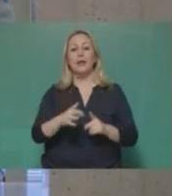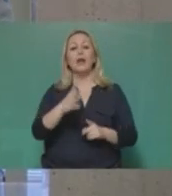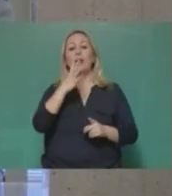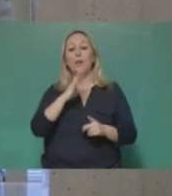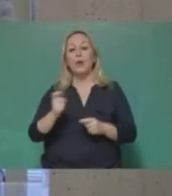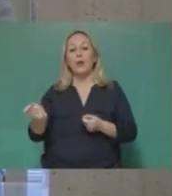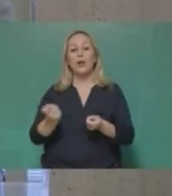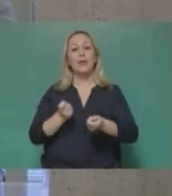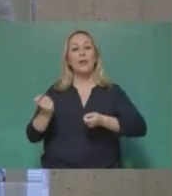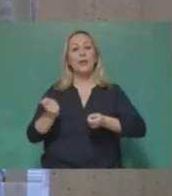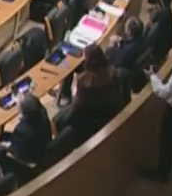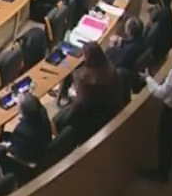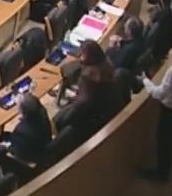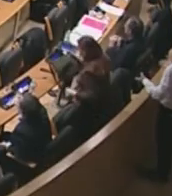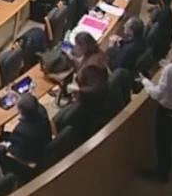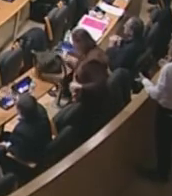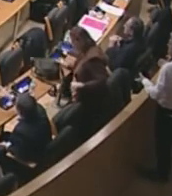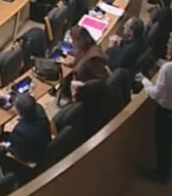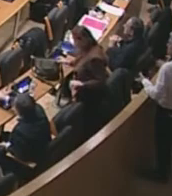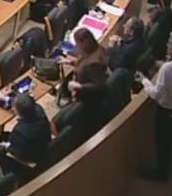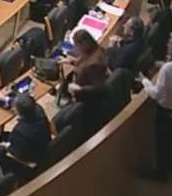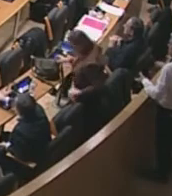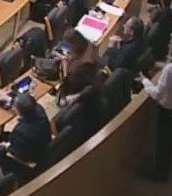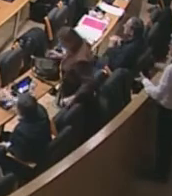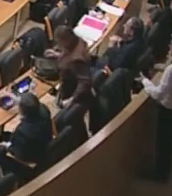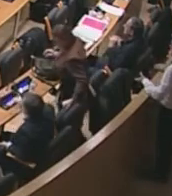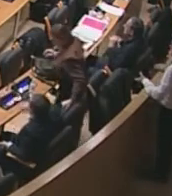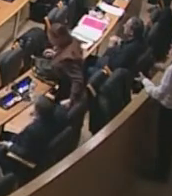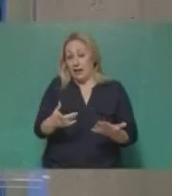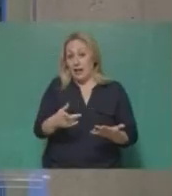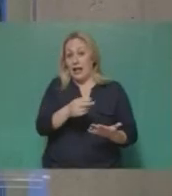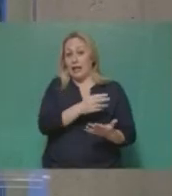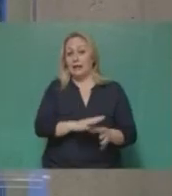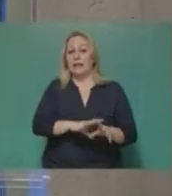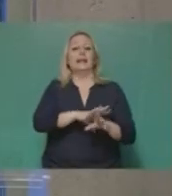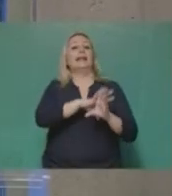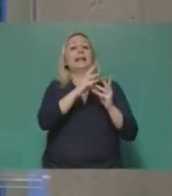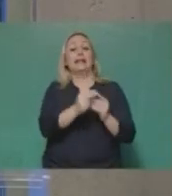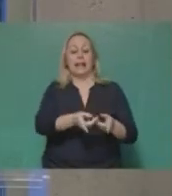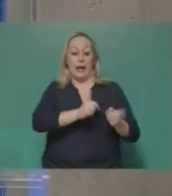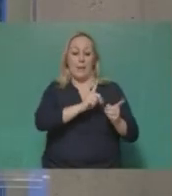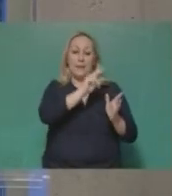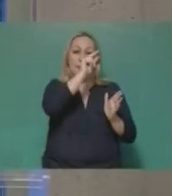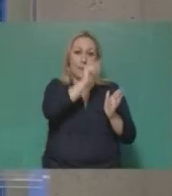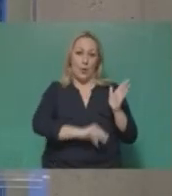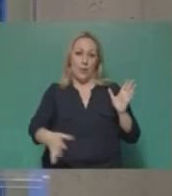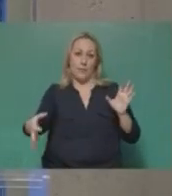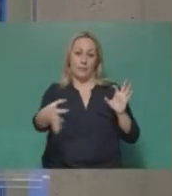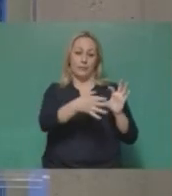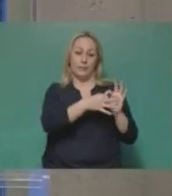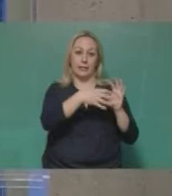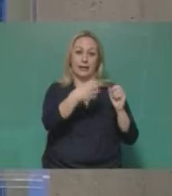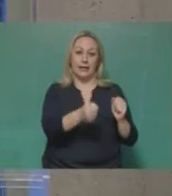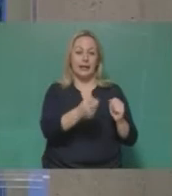Δημοτική Αρχή Μπουτάρι είναι ότι λεφτά υπάρχουν. Σε ό,τι έχει να κάνει με αυτή τη γενική μνημονιακή γραμμή, τη γενική γραμμή δηλαδή που λέει